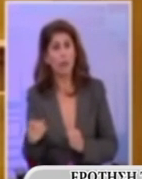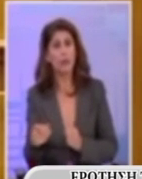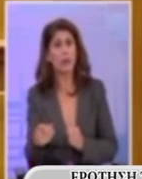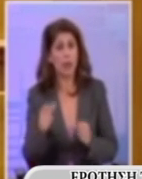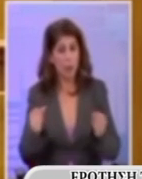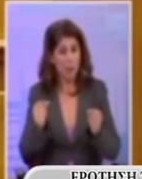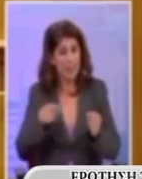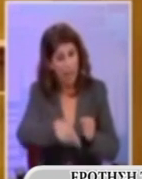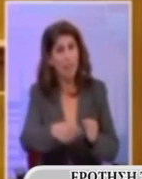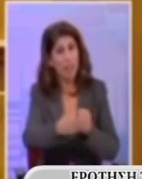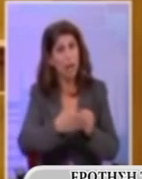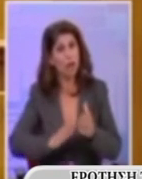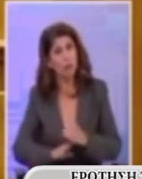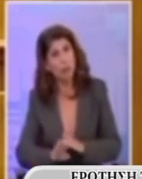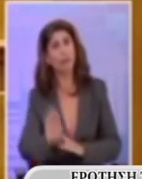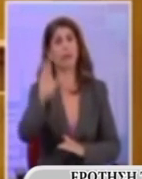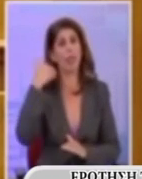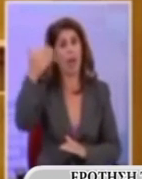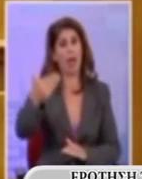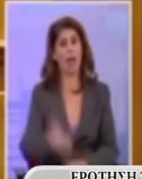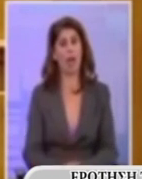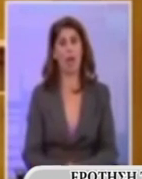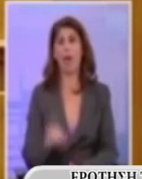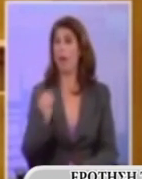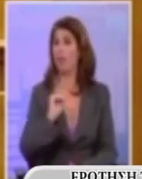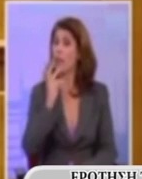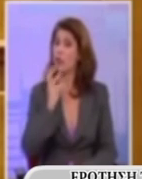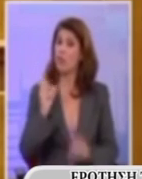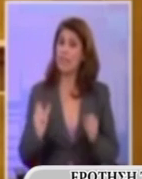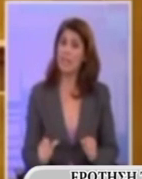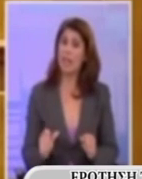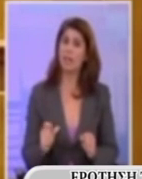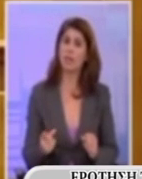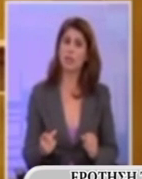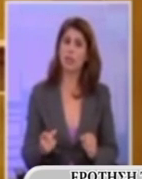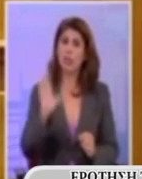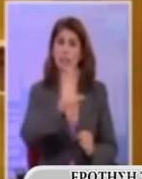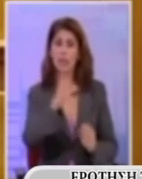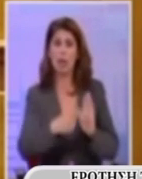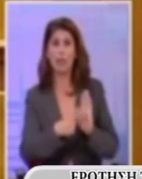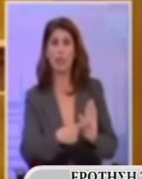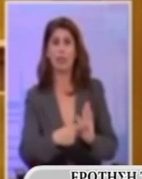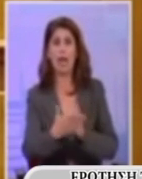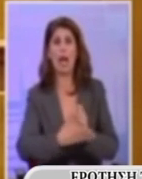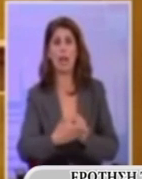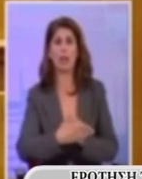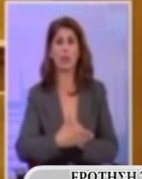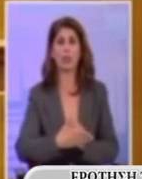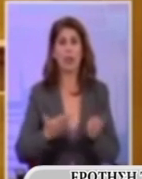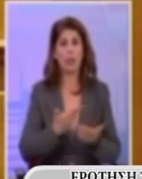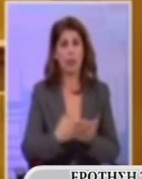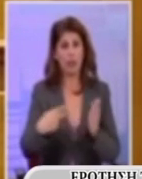ενέργειας από ανανεώσιμες πηγές, προκύπτει το ενδιαφέρον αν και σε άλλα σχολικά κτίρια παλαιά ή νέα έχουν υλοποιηθεί παρόμοια